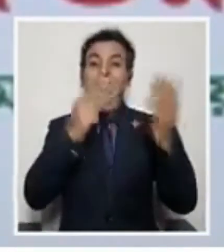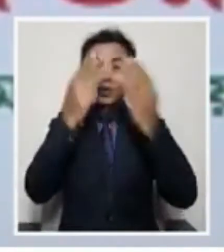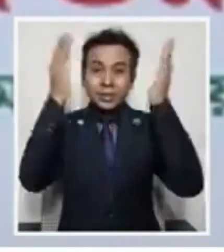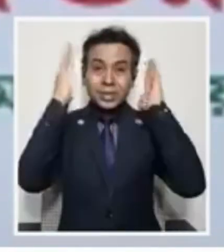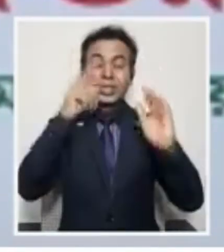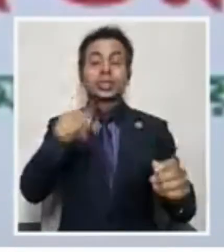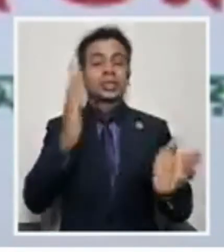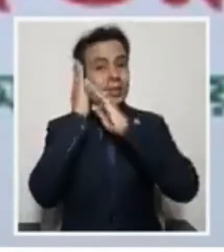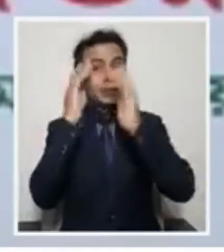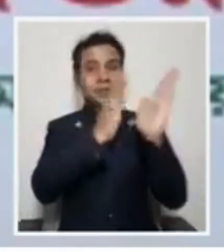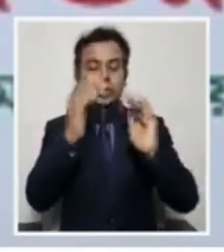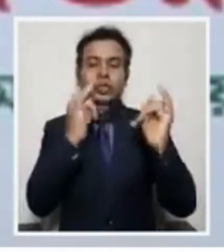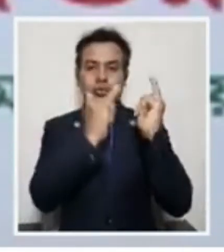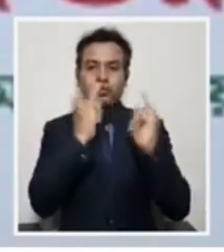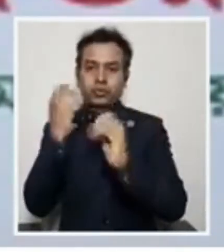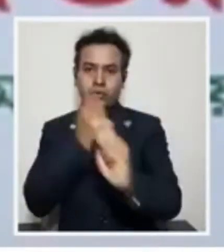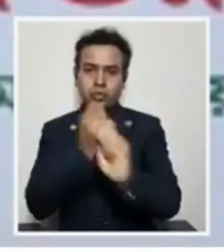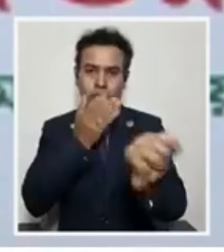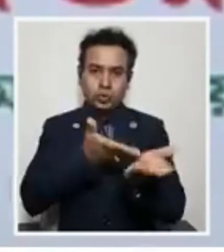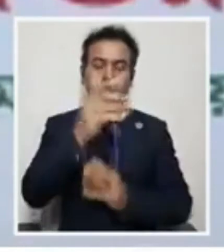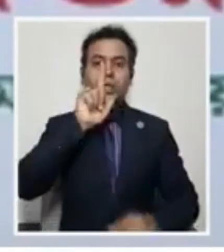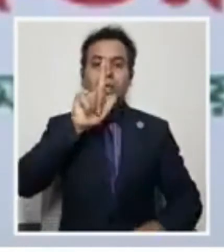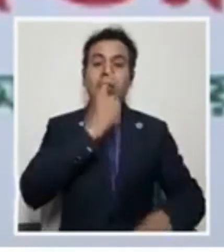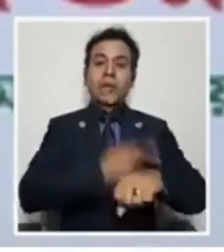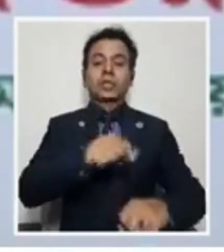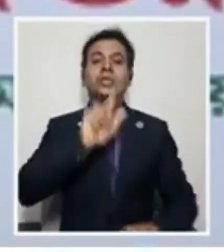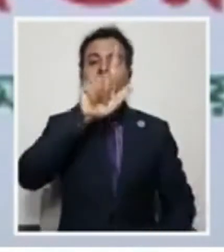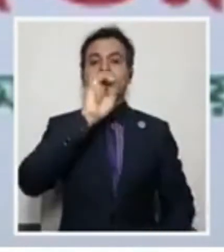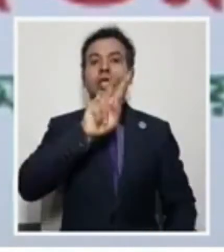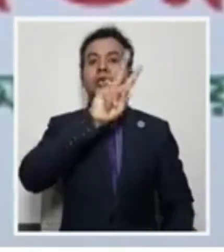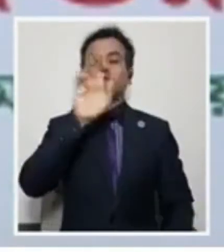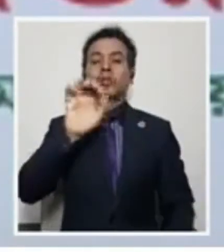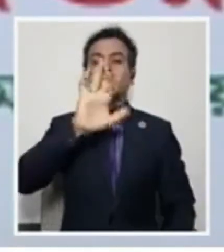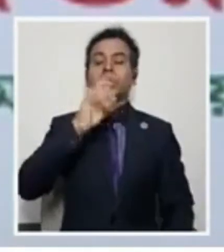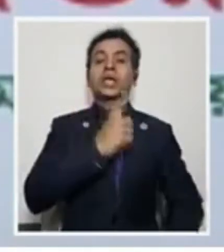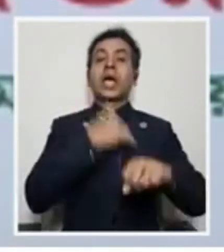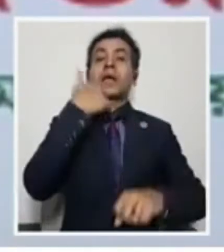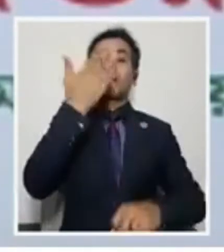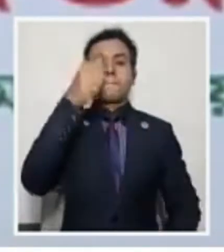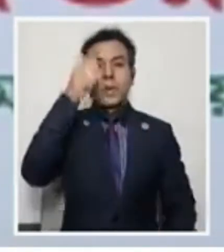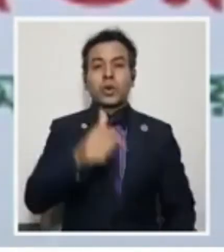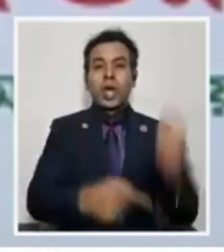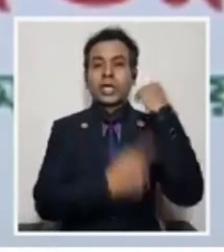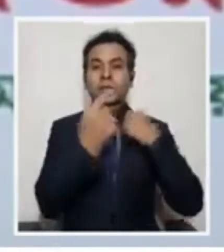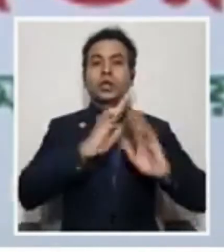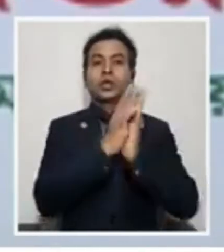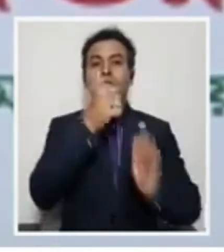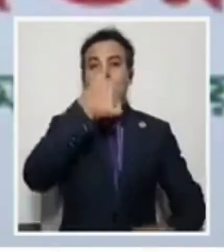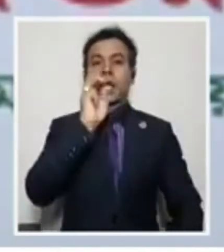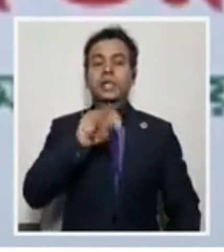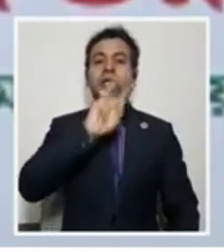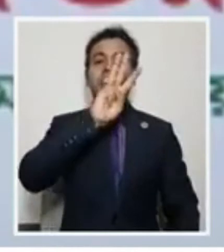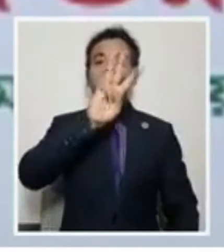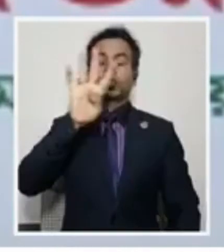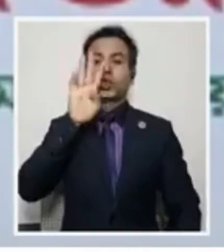7,250টি, ঢাকা শহরের বাইরে দেশের বিভিন্ন হাসপাতালে 6,034টি। এই সকল হাসপাতালে আইসিইউ সংখ্যা 399টি,